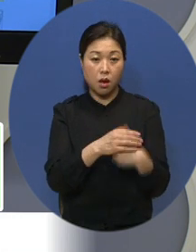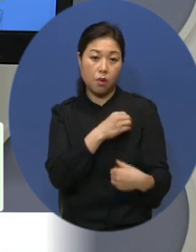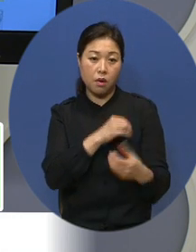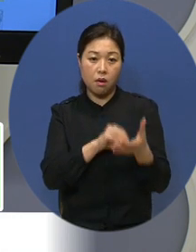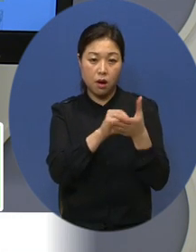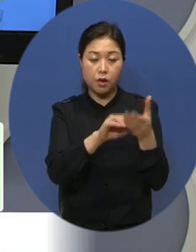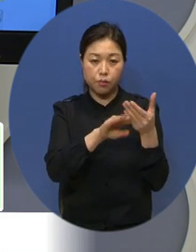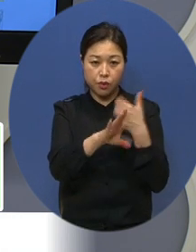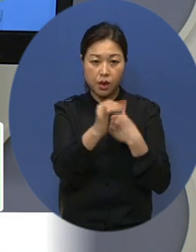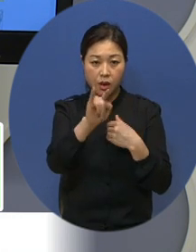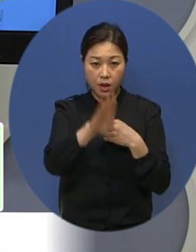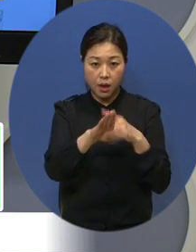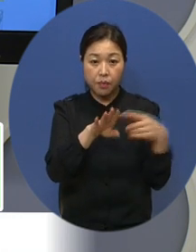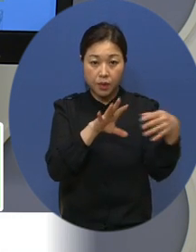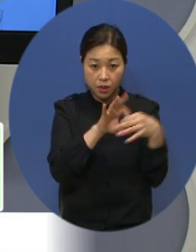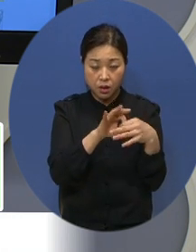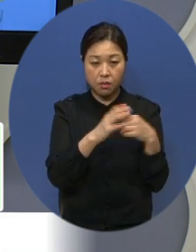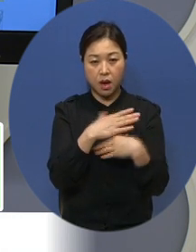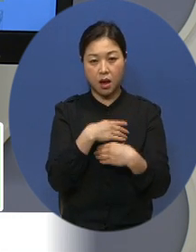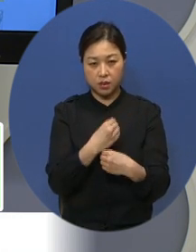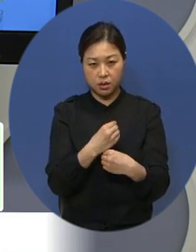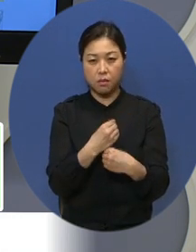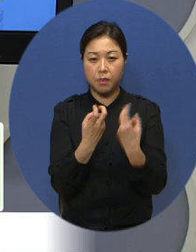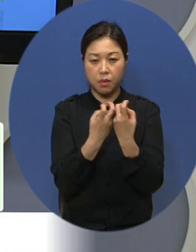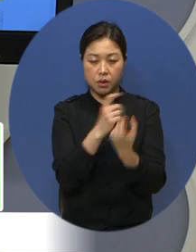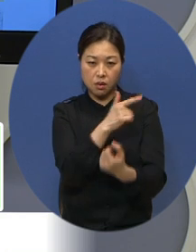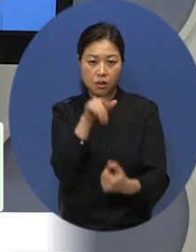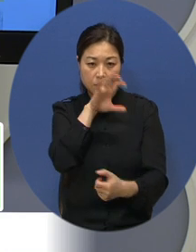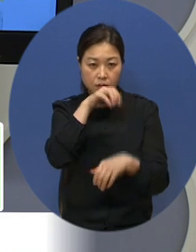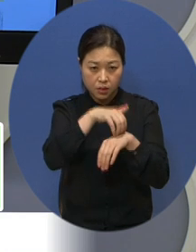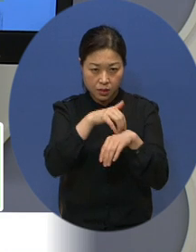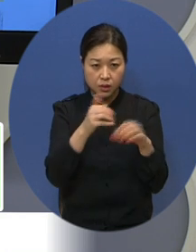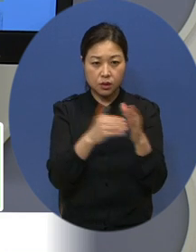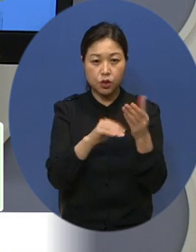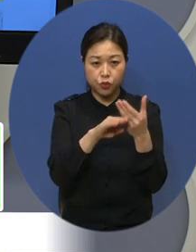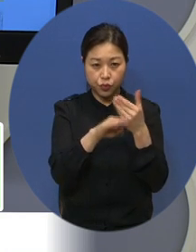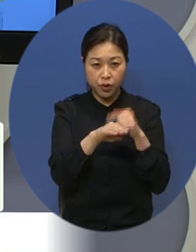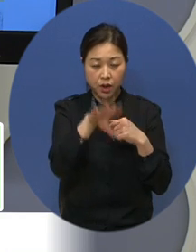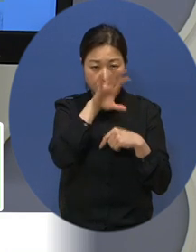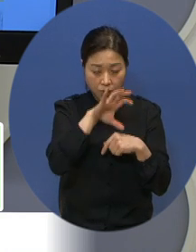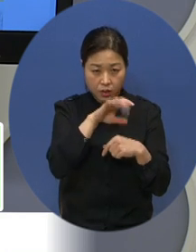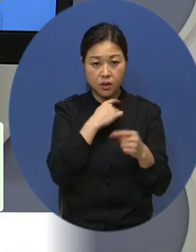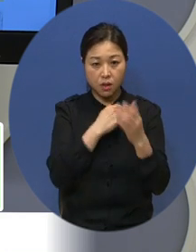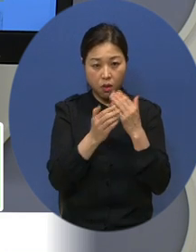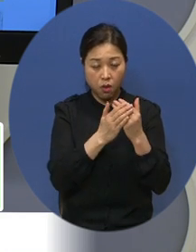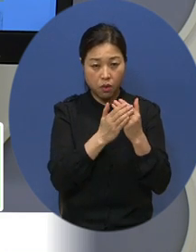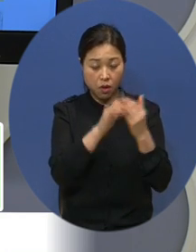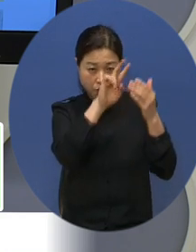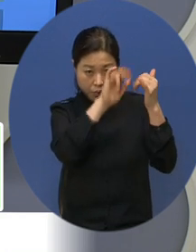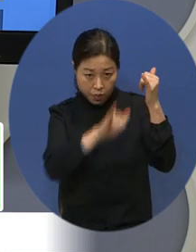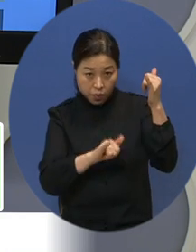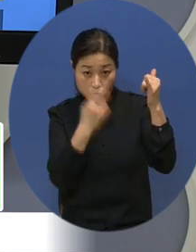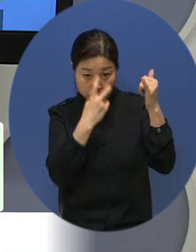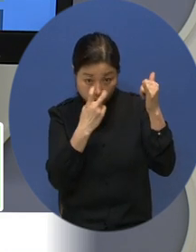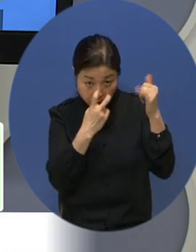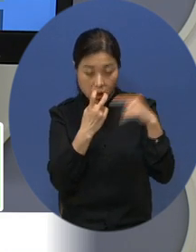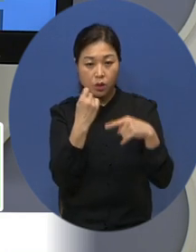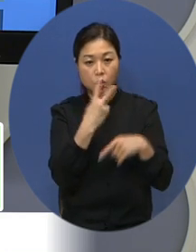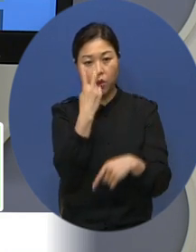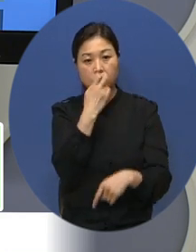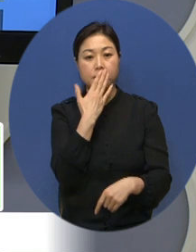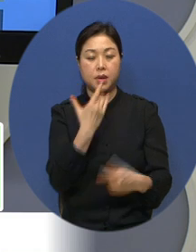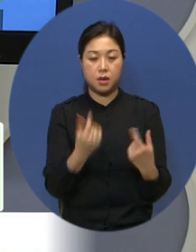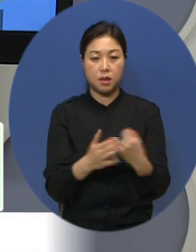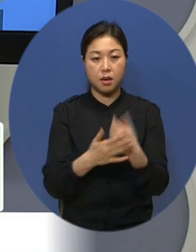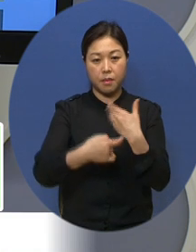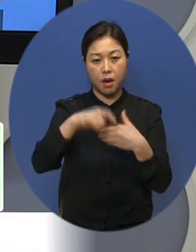이용하면 안정화 기법을 연습한 후에 본인이 연습한 이력을 조회하고 관리할 수 있습니다 또한